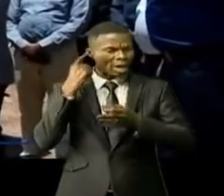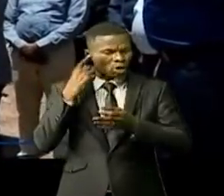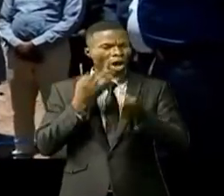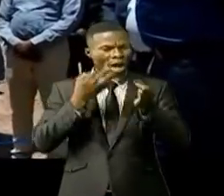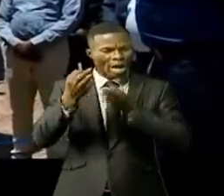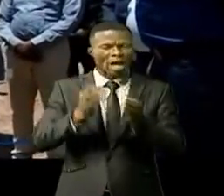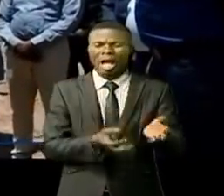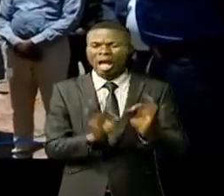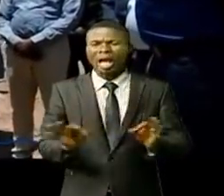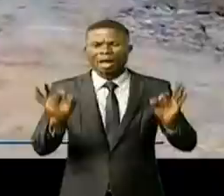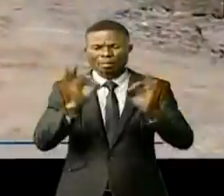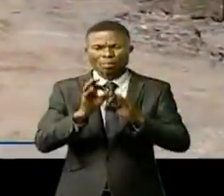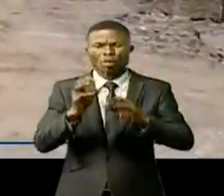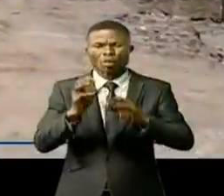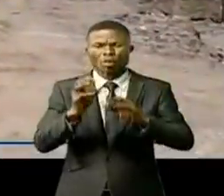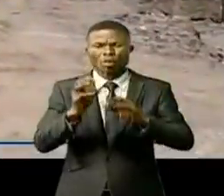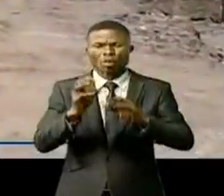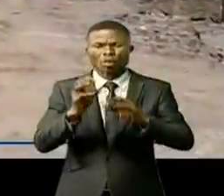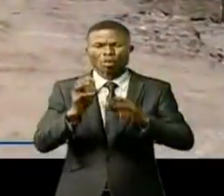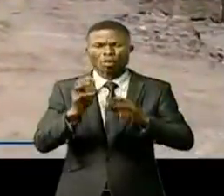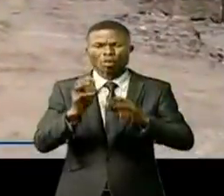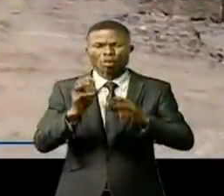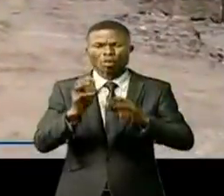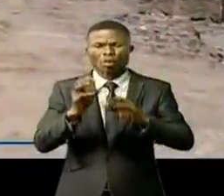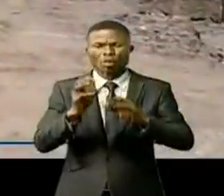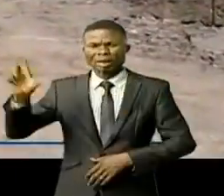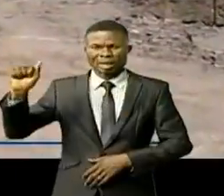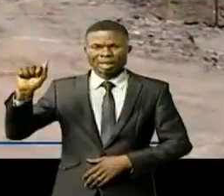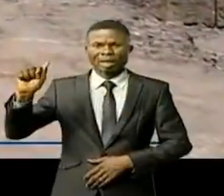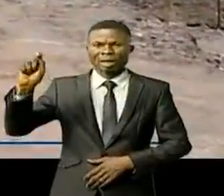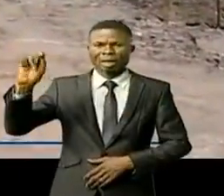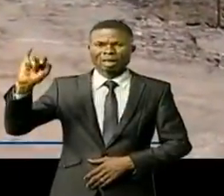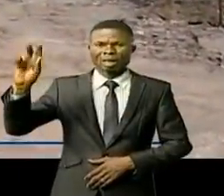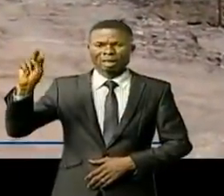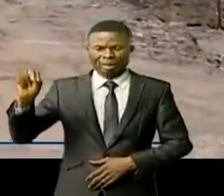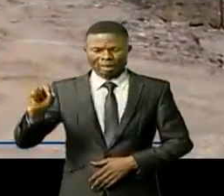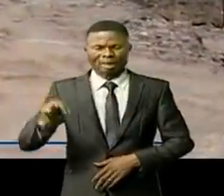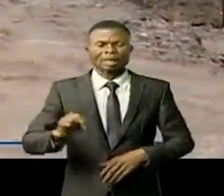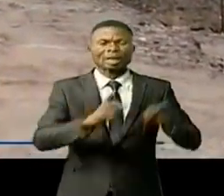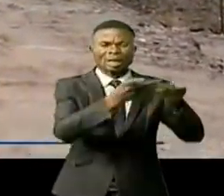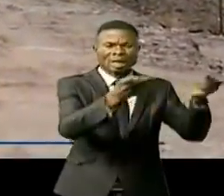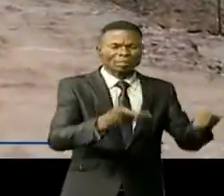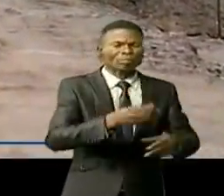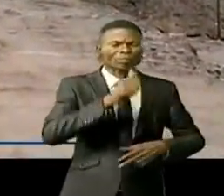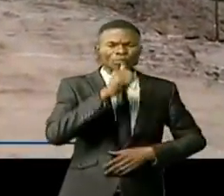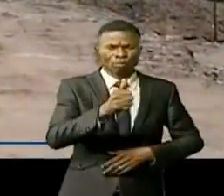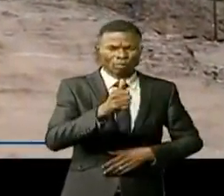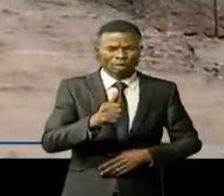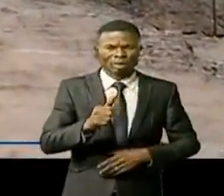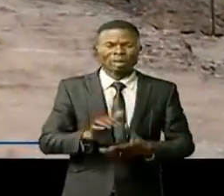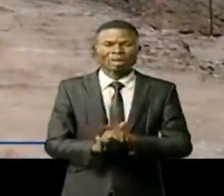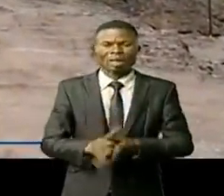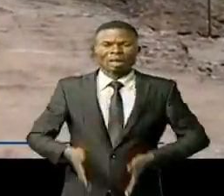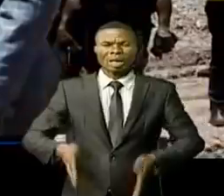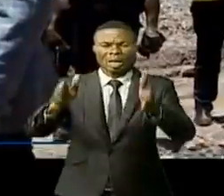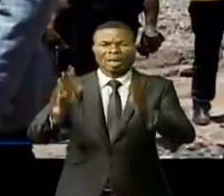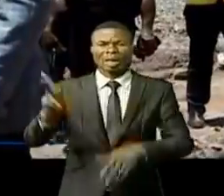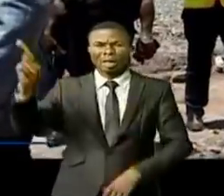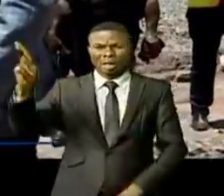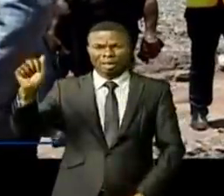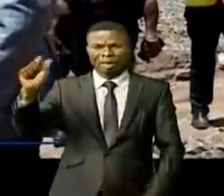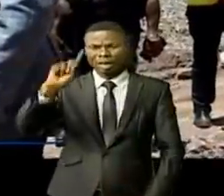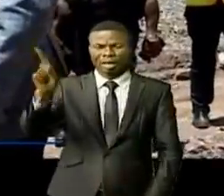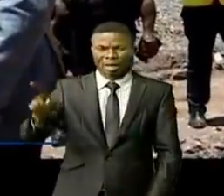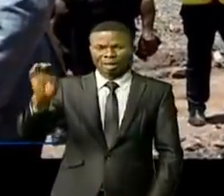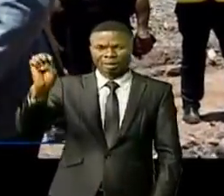nécessaires sur ce pont qui va relier les quartiers latins à Joli Site, dans le territoire de Mouchacha, à la route Kazembe.